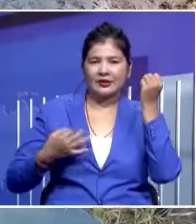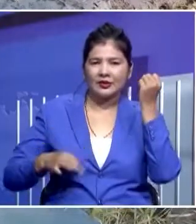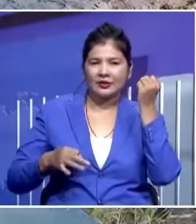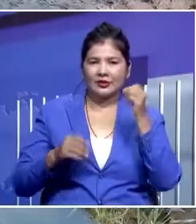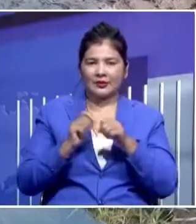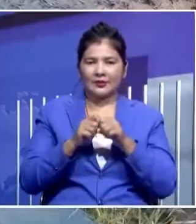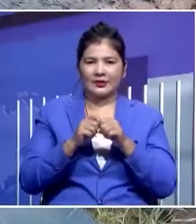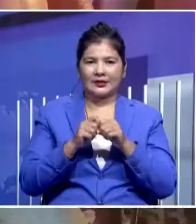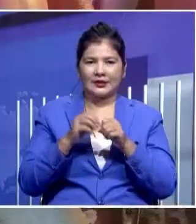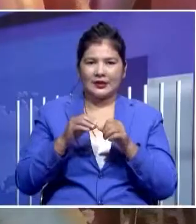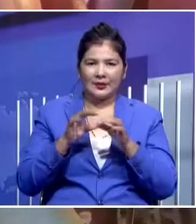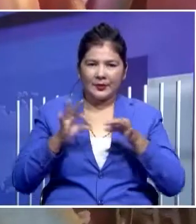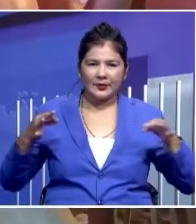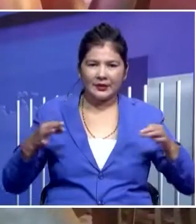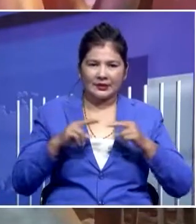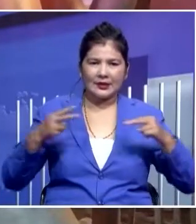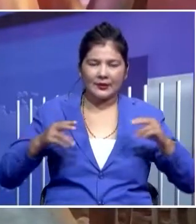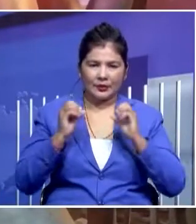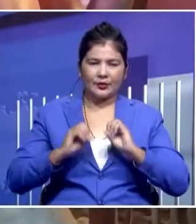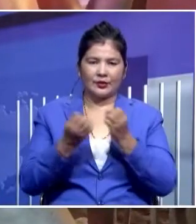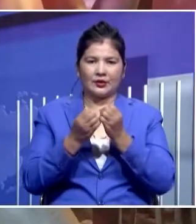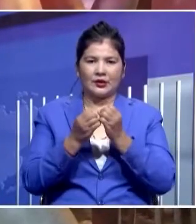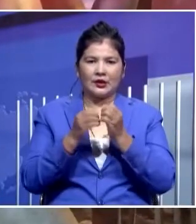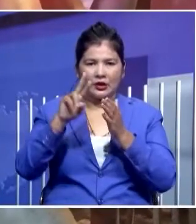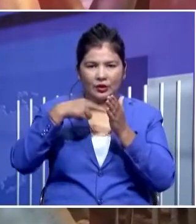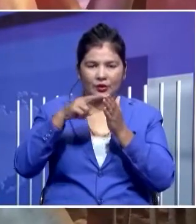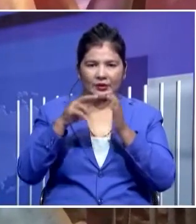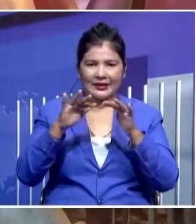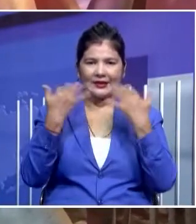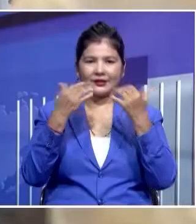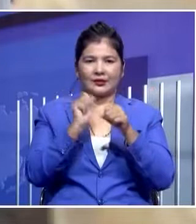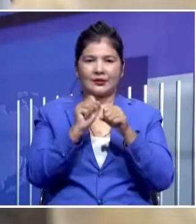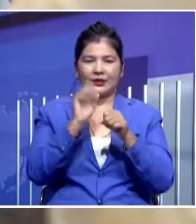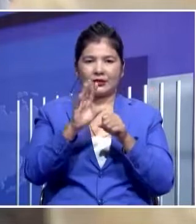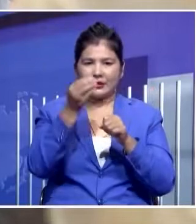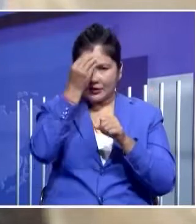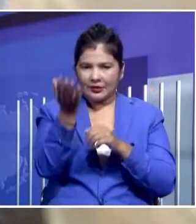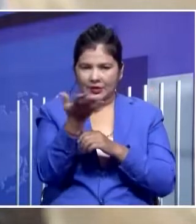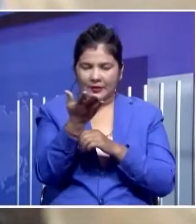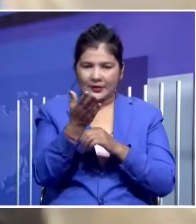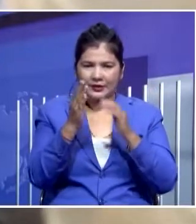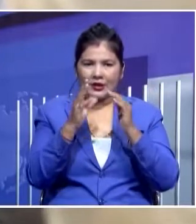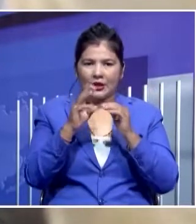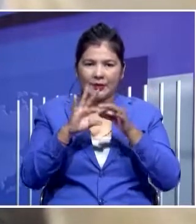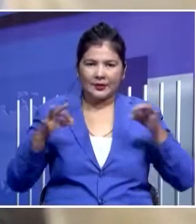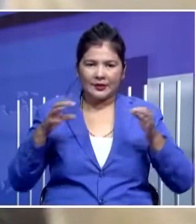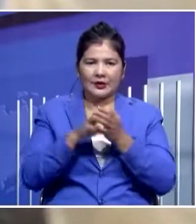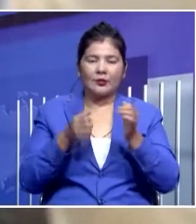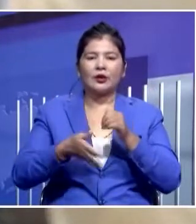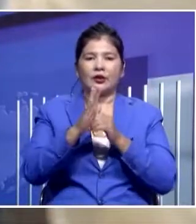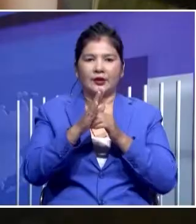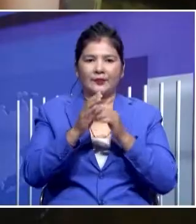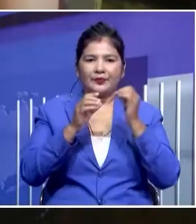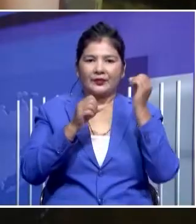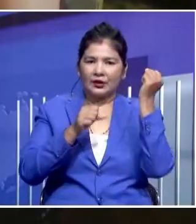बाँस, पराल आदिको प्रयोग गरेर तयार गरिने मूर्ति रङरोगन गरी आकर्षक बनाइन्छ। घटस्थापनादेखि ती मूर्तिहरू विभिन्न स्थानमा लगेर दुर्गा